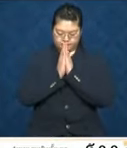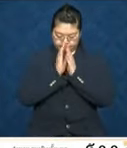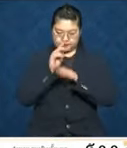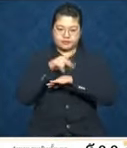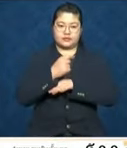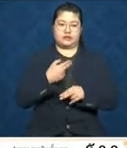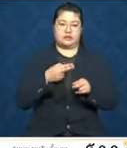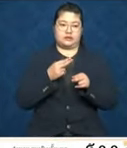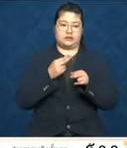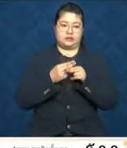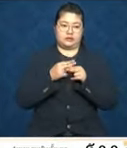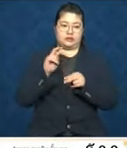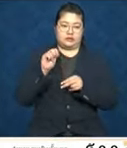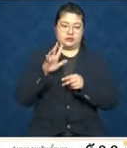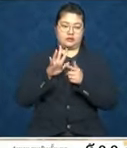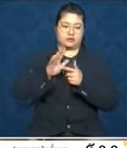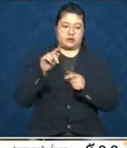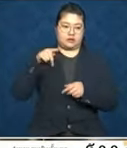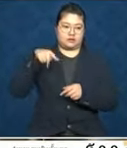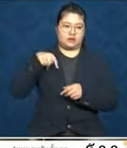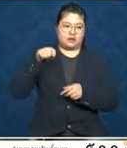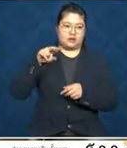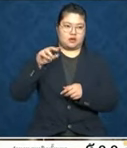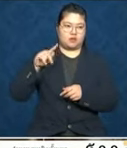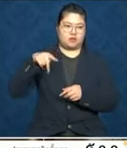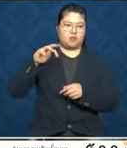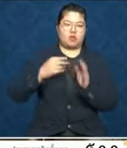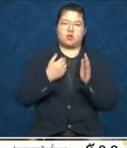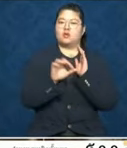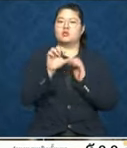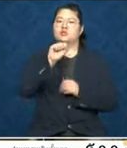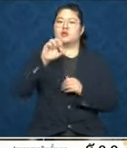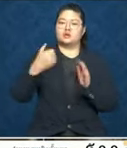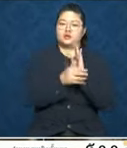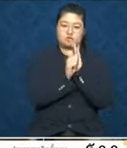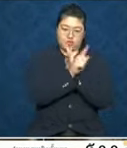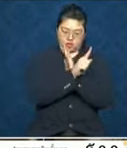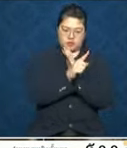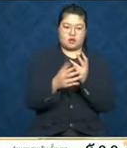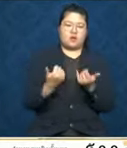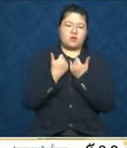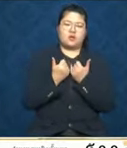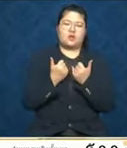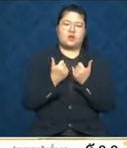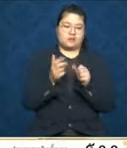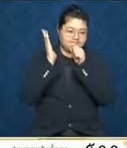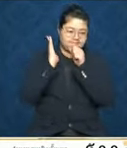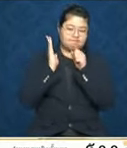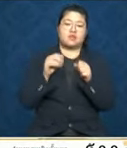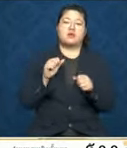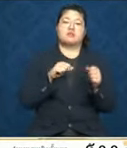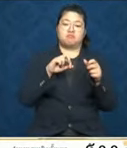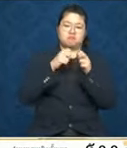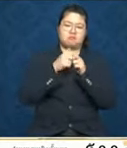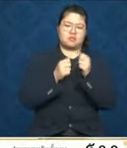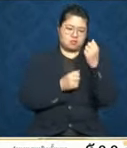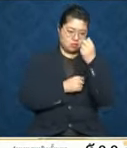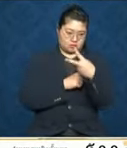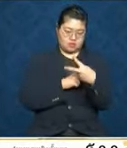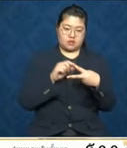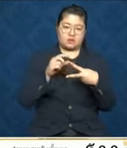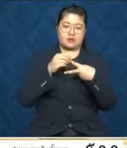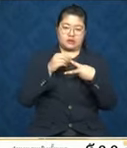พผมณัฐพงศ์พิพัฒน์ชัยศิริผู้แทนราษฎรพรรคก้าวไกลจังหวัดอุดรธานีวันนี้ขอนำเรียนปรึกษาหารือท่านประธาน2เรื่องครับเรื่อง